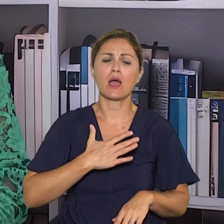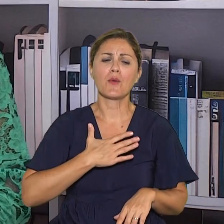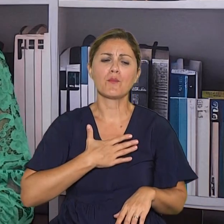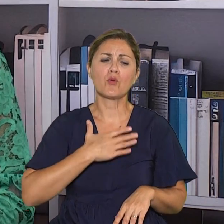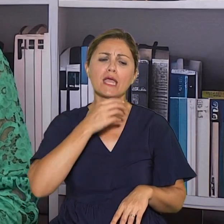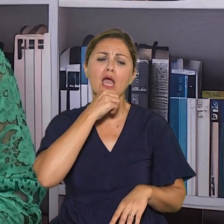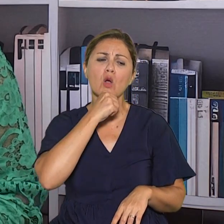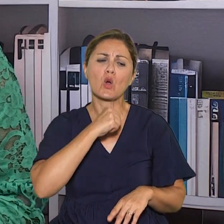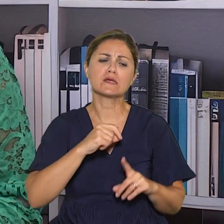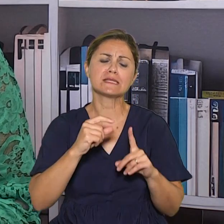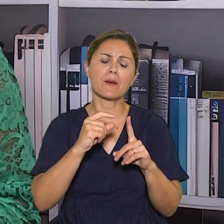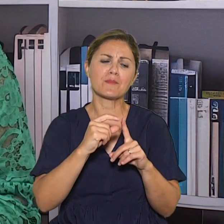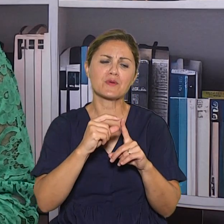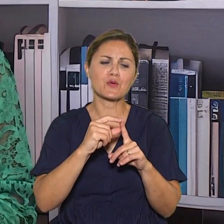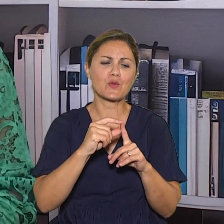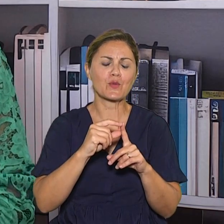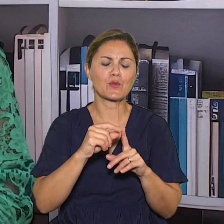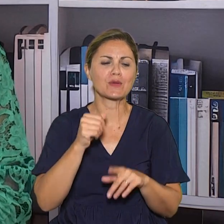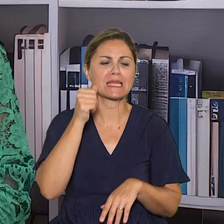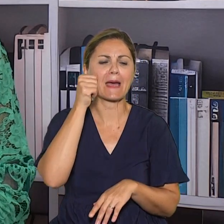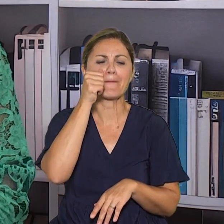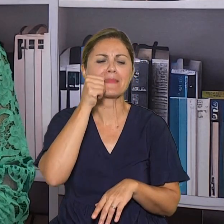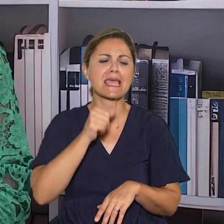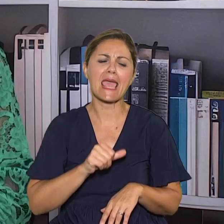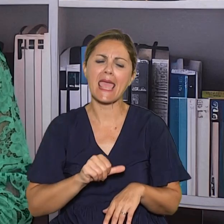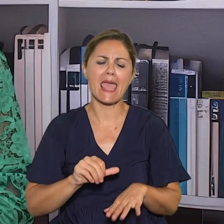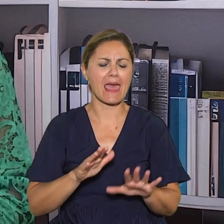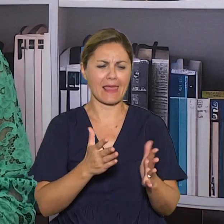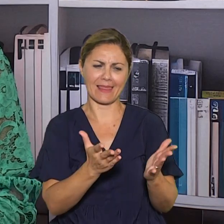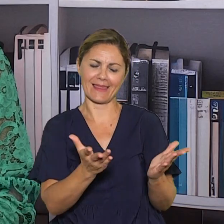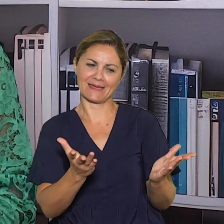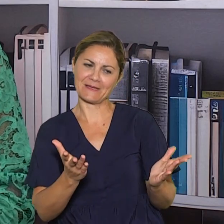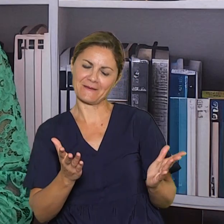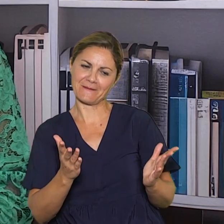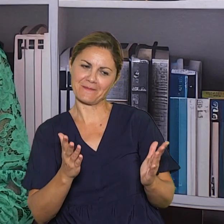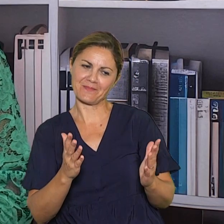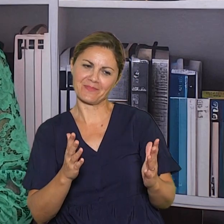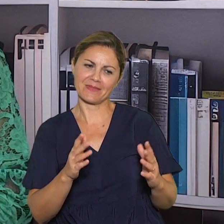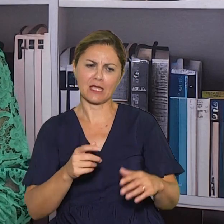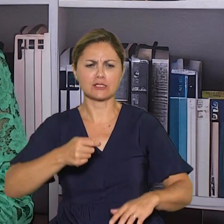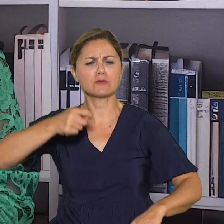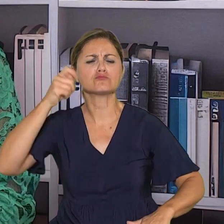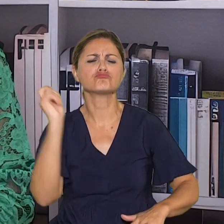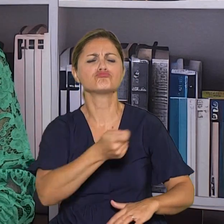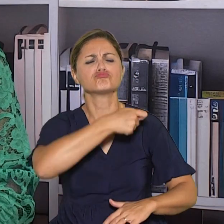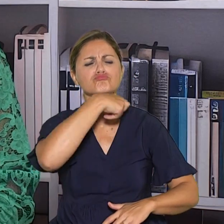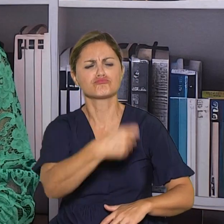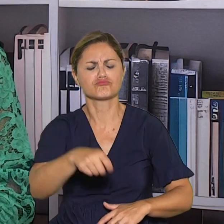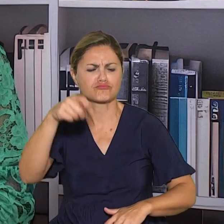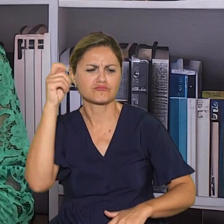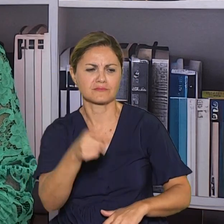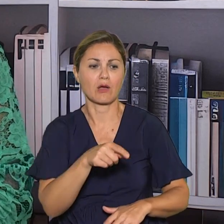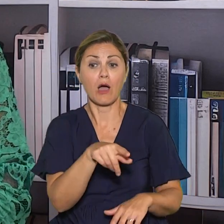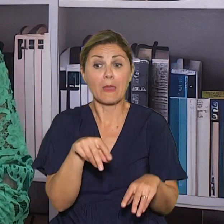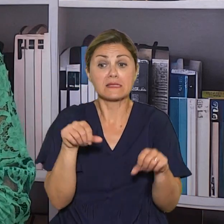Moja koza Pruta bila bajna na hiljadu muka. Stalno sam je ja šibala, Pruta